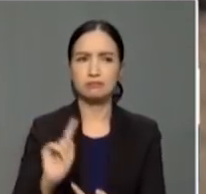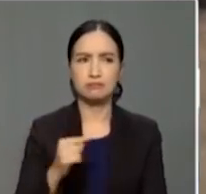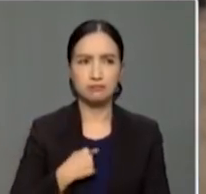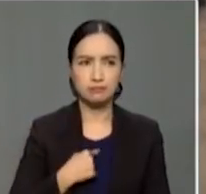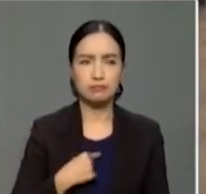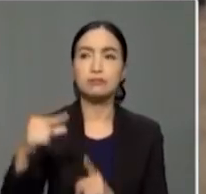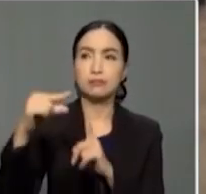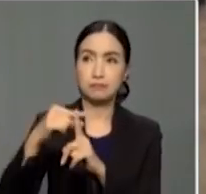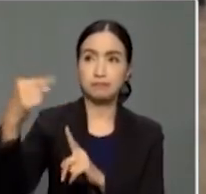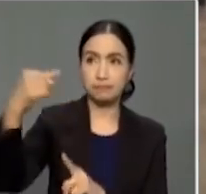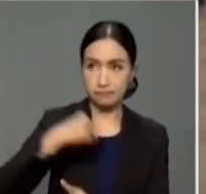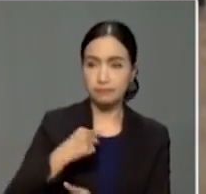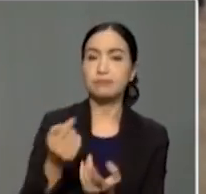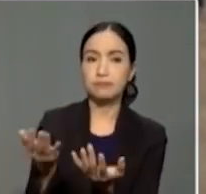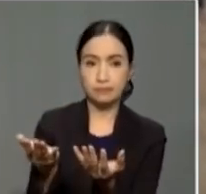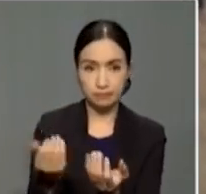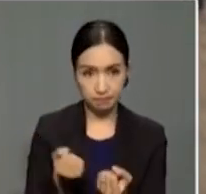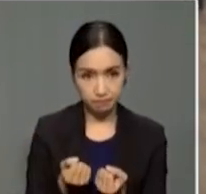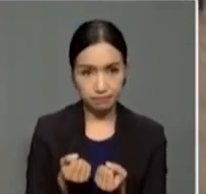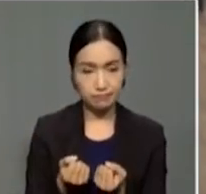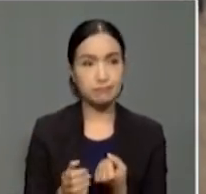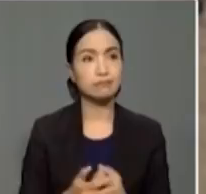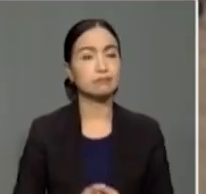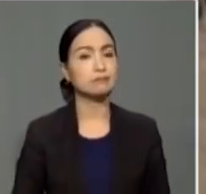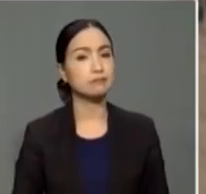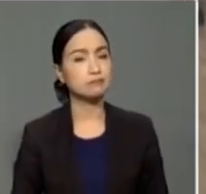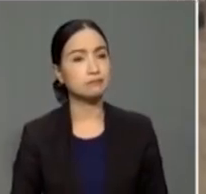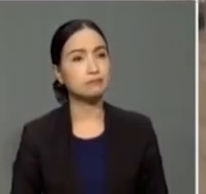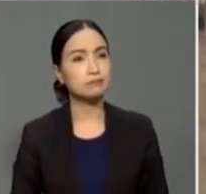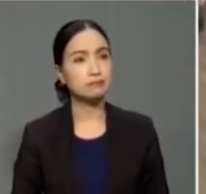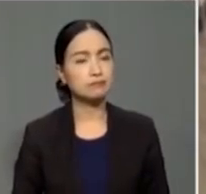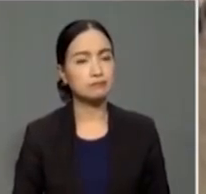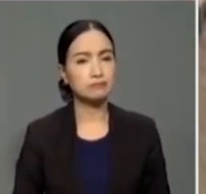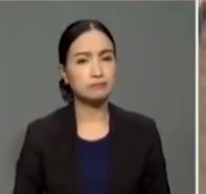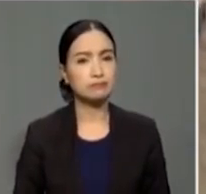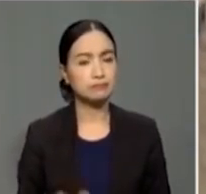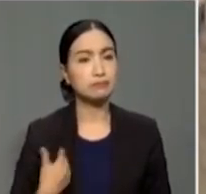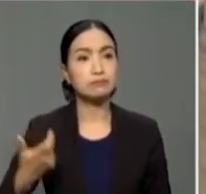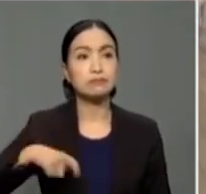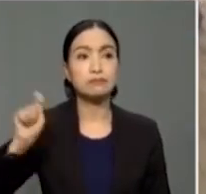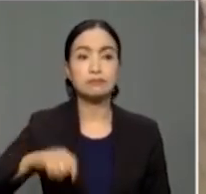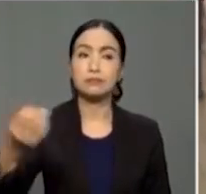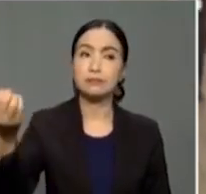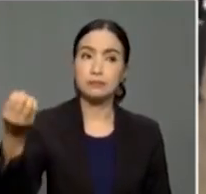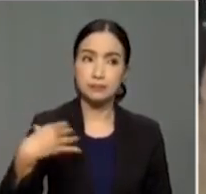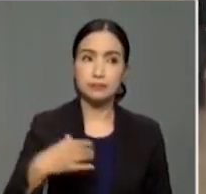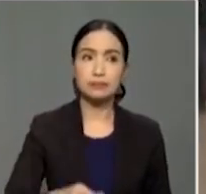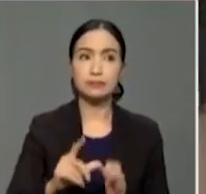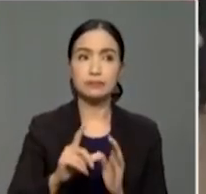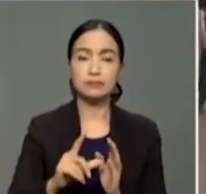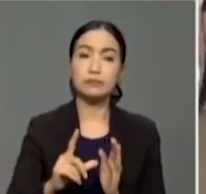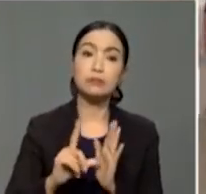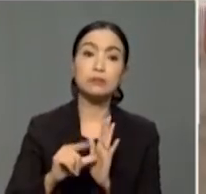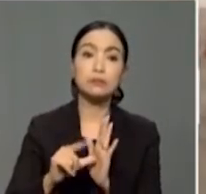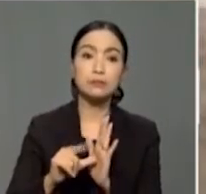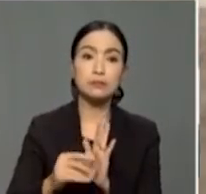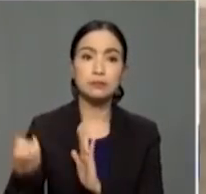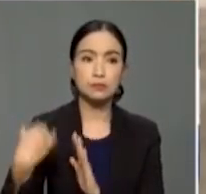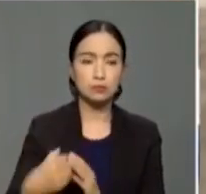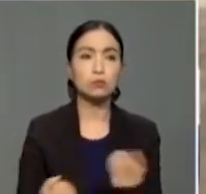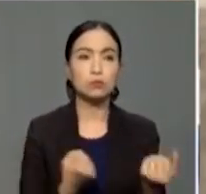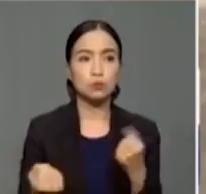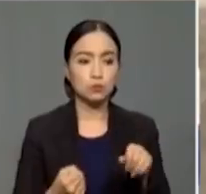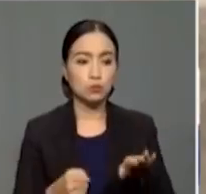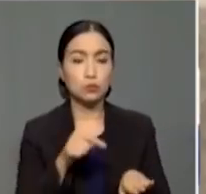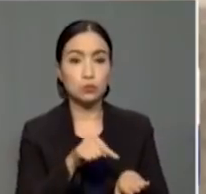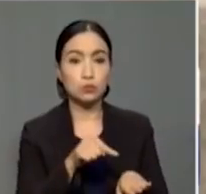คำสั่ง ศาลพอใจไหมท่าน ก็มีท่านคอมเมนต์มาเรื่องเลขาท่านคอมเมนต์มาเรื่องไอ้รถตัดสัญญ